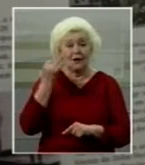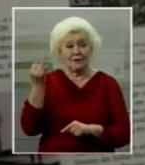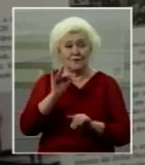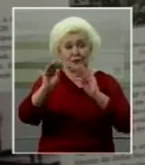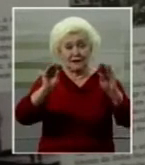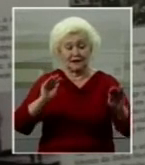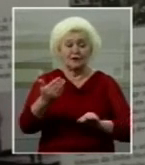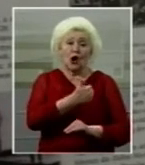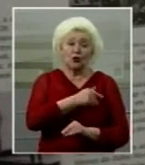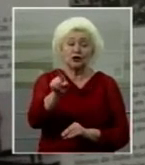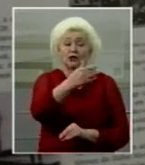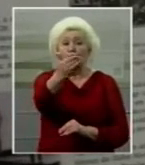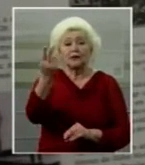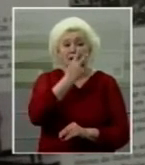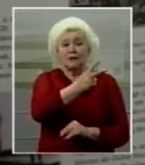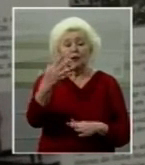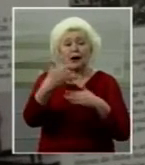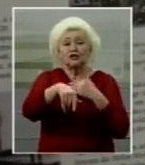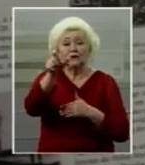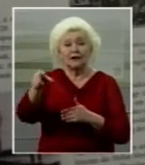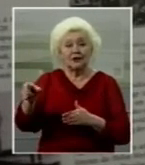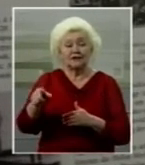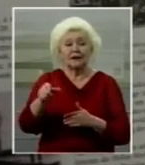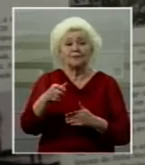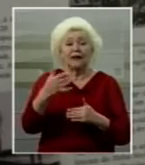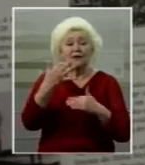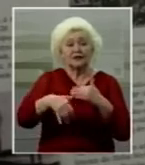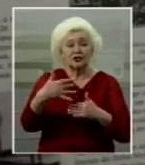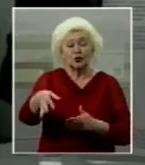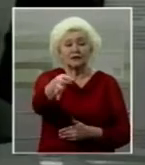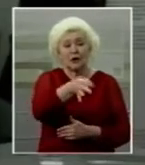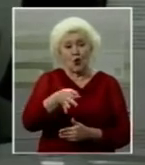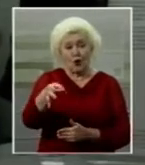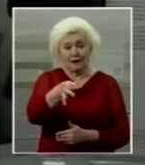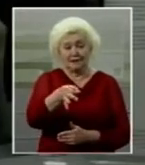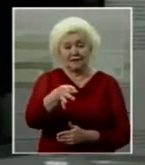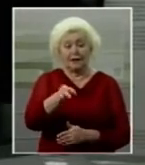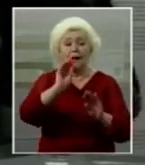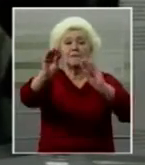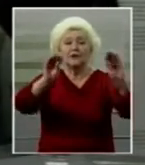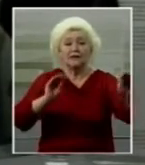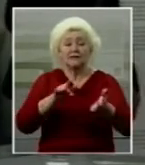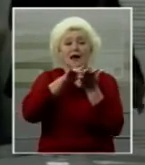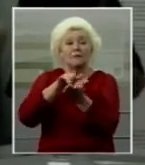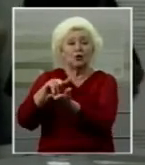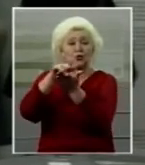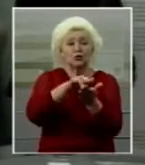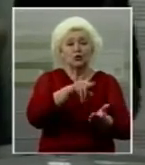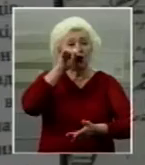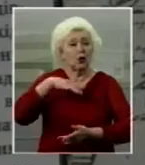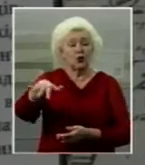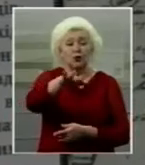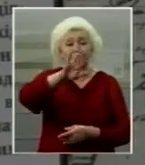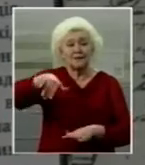тому мені хочеться, щоб її побачили в Херсоні та Херсонській області. Виставка подорожує Україною.